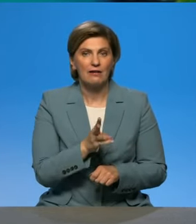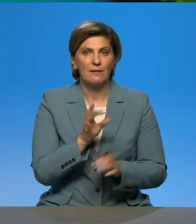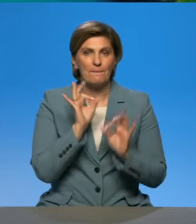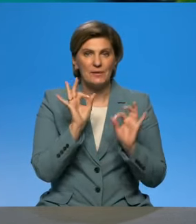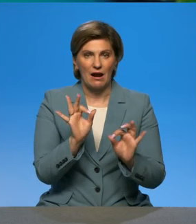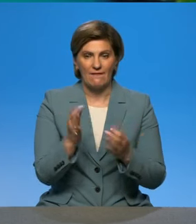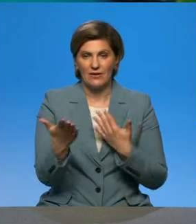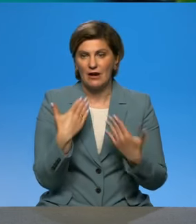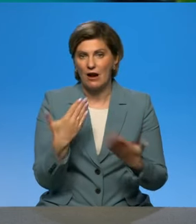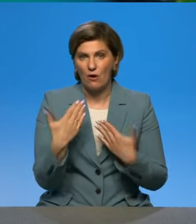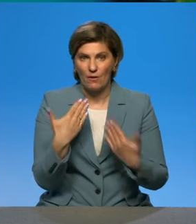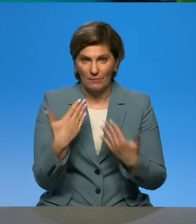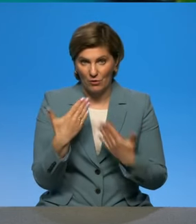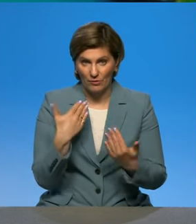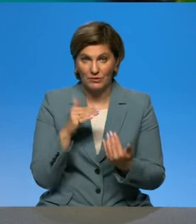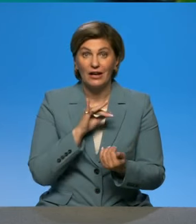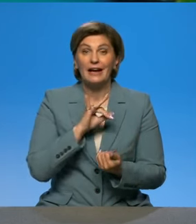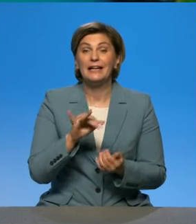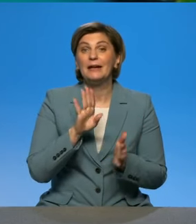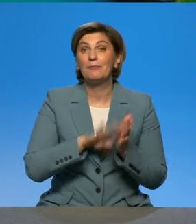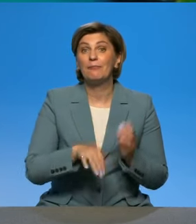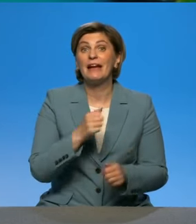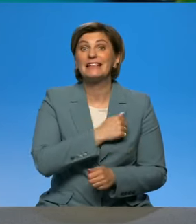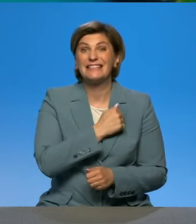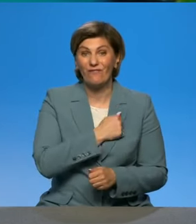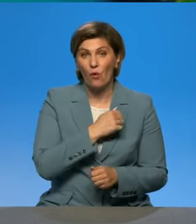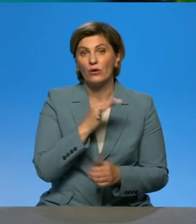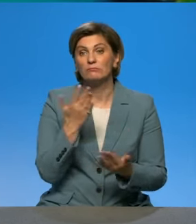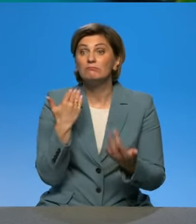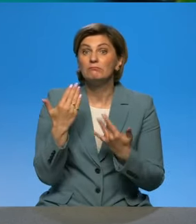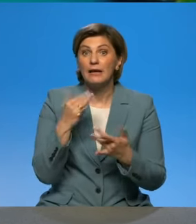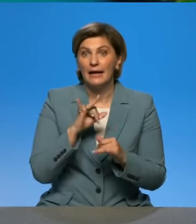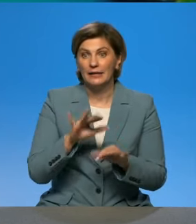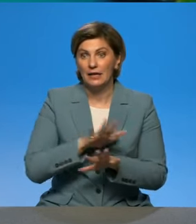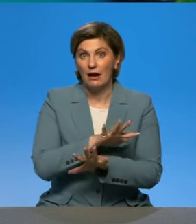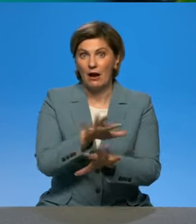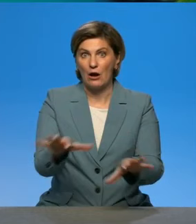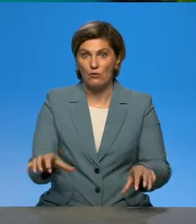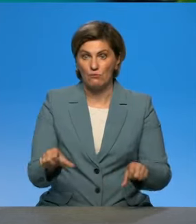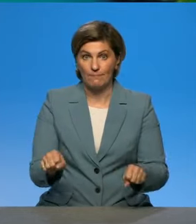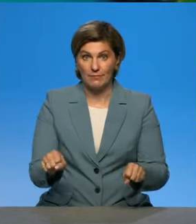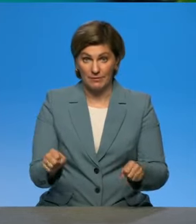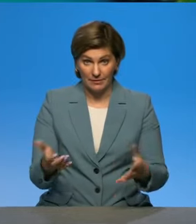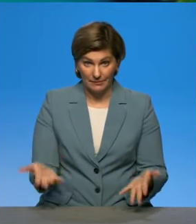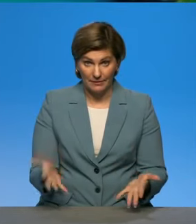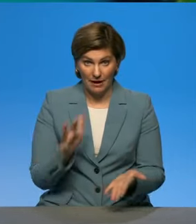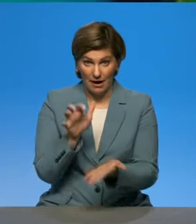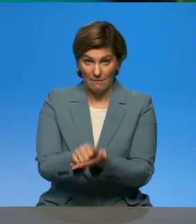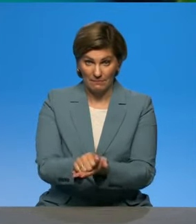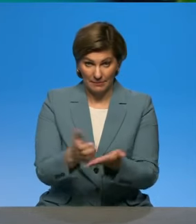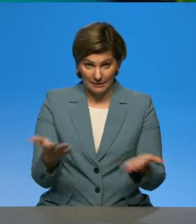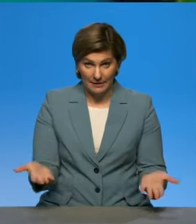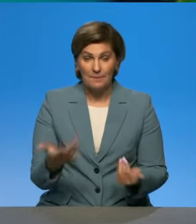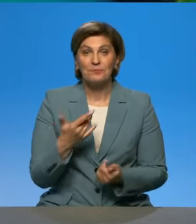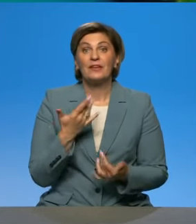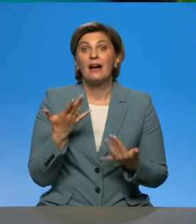каких-либо войск спокойнейшим образом оккупировали. И вот я смотрю на эту ситуацию. Да, мы можем сказать, вот это теперь не наше. Давайте смотреть с точки